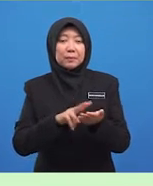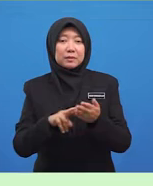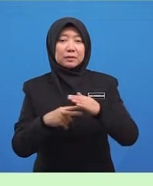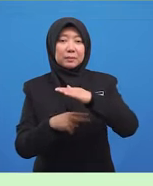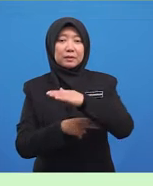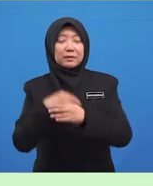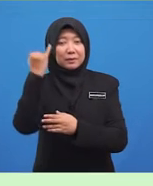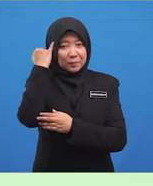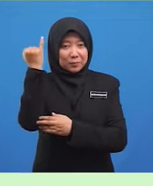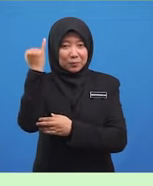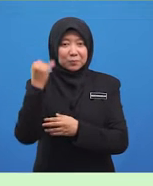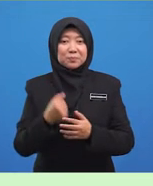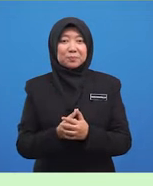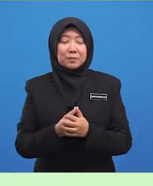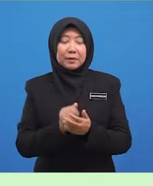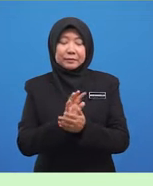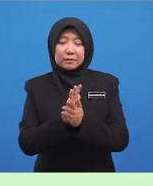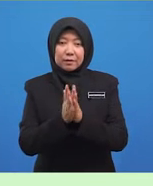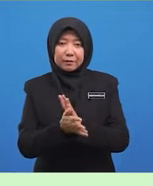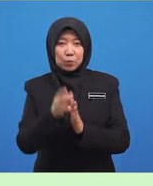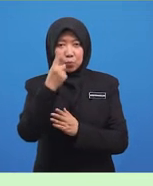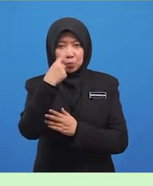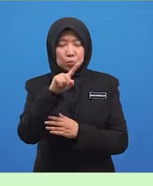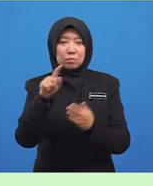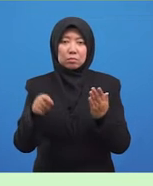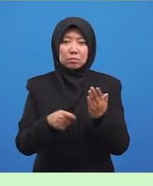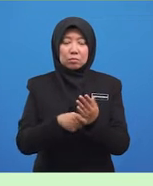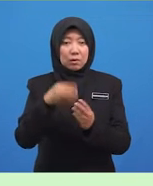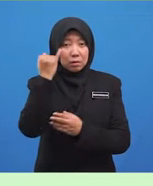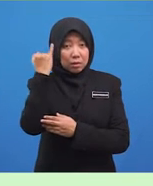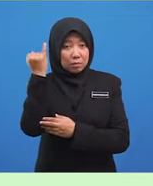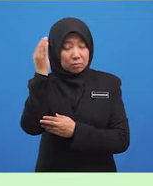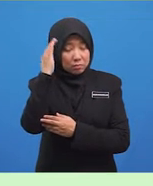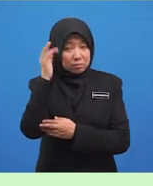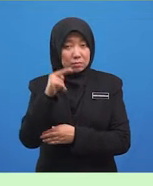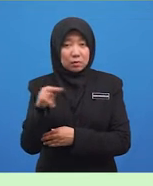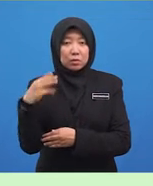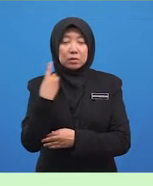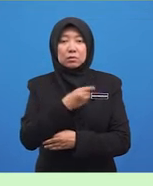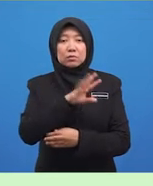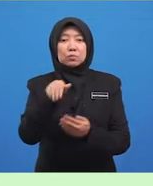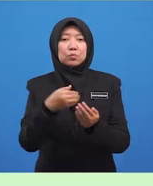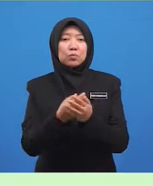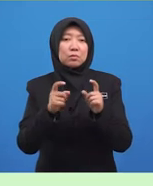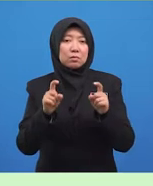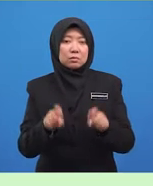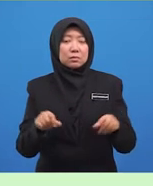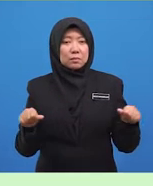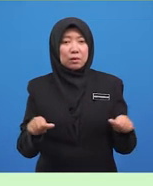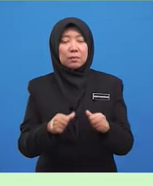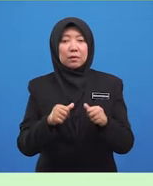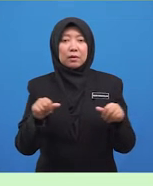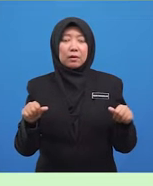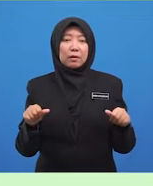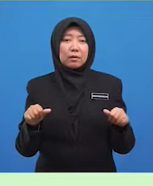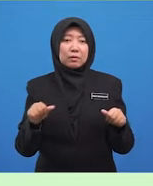membaca jambatan ilmu. Jadi, untuk menambahkan ilmu pengetahuan, kita semua mesti